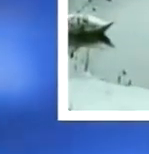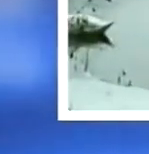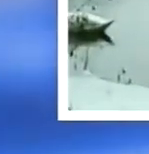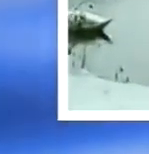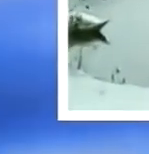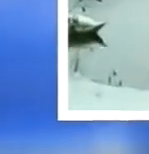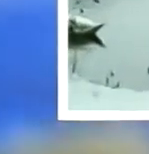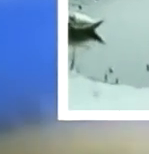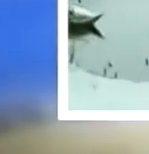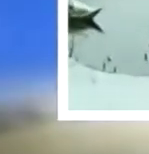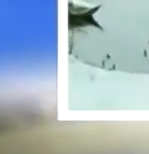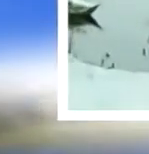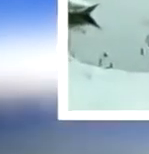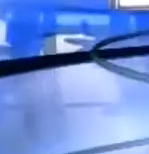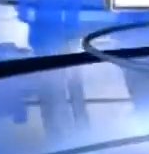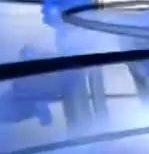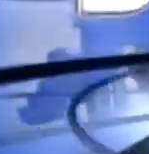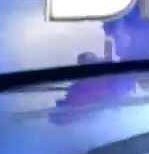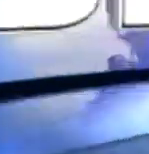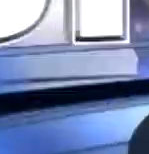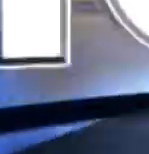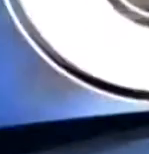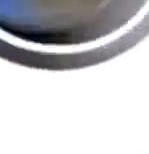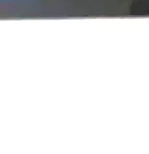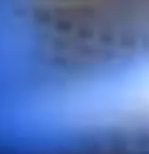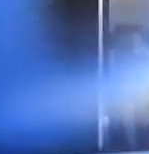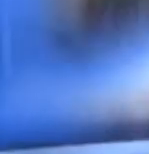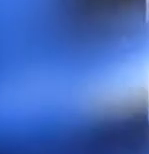небайдужих допомогти птахам вижити у холод.